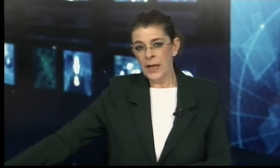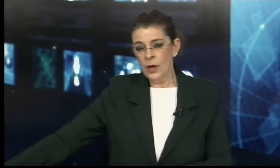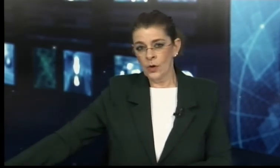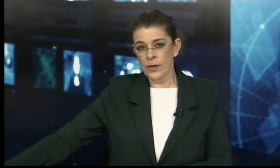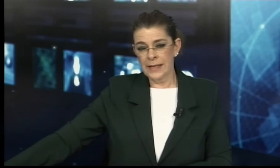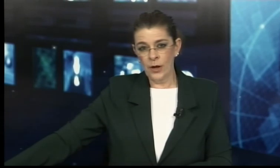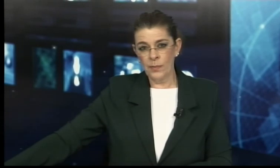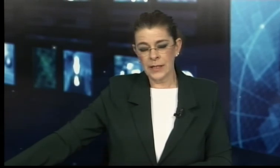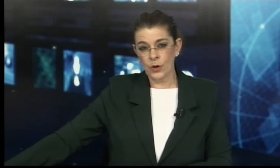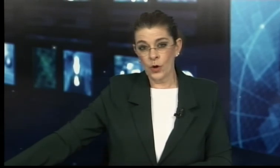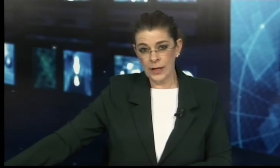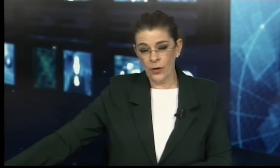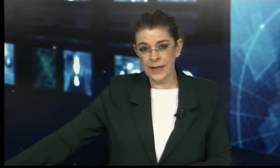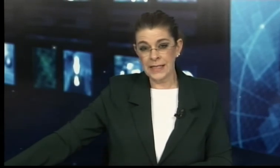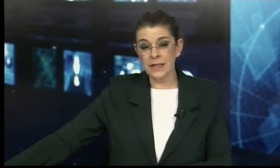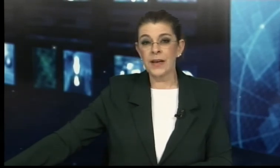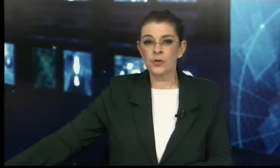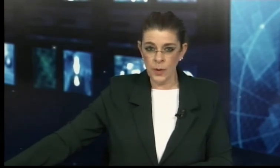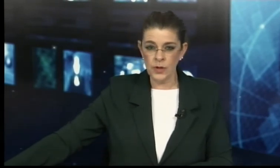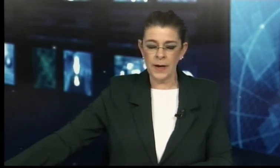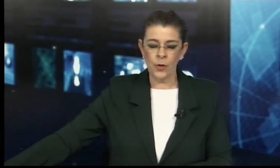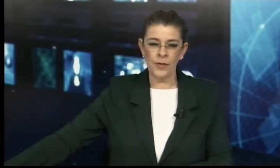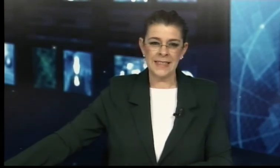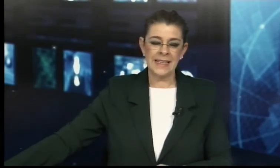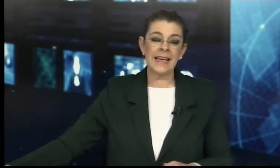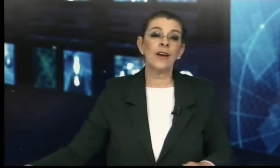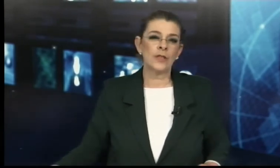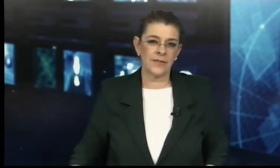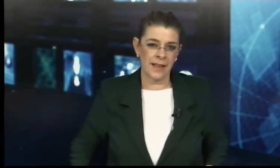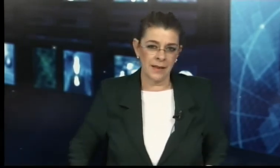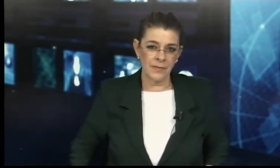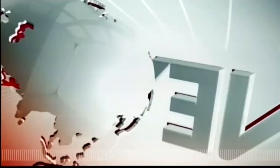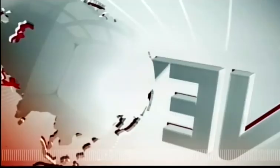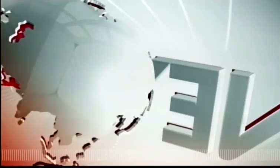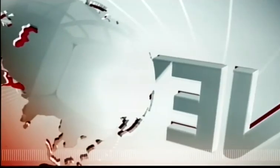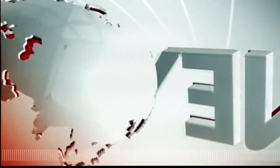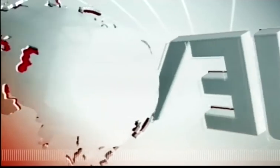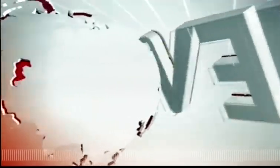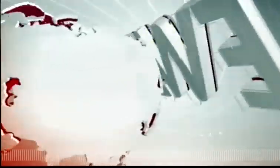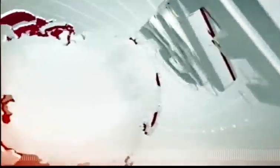κύριοι, το δελτίο μας ολοκληρώθηκε. Σας ευχαριστούμε που μας παρακολουθήσατε. Καλό σας βράδυ.